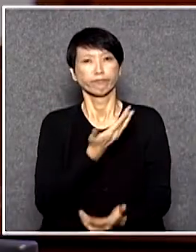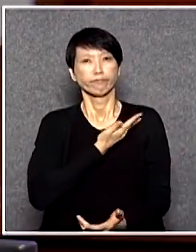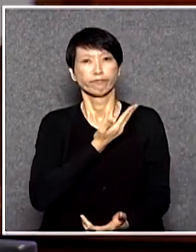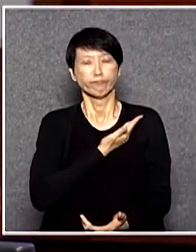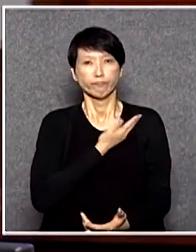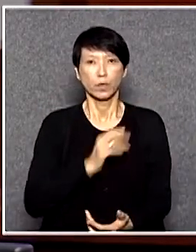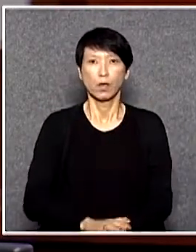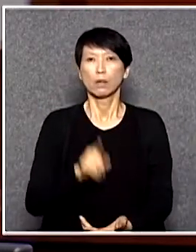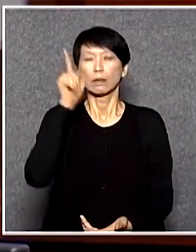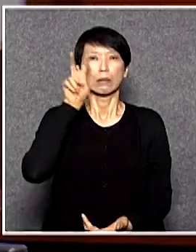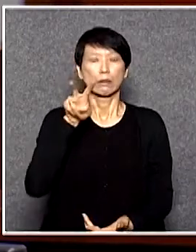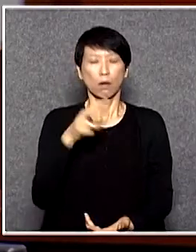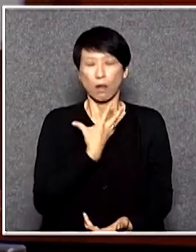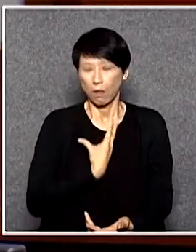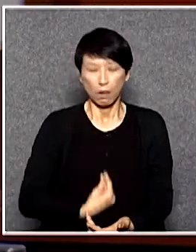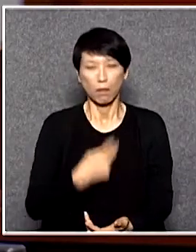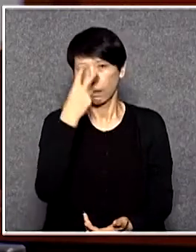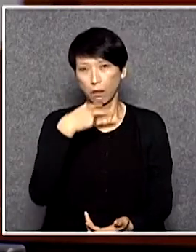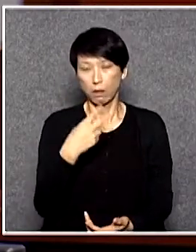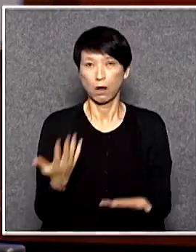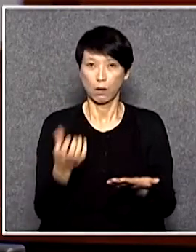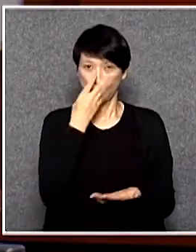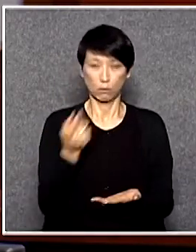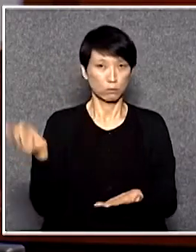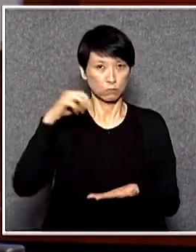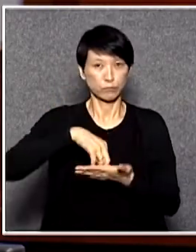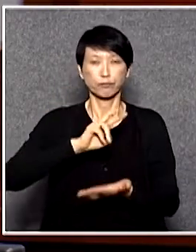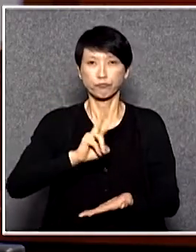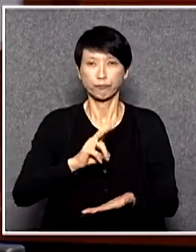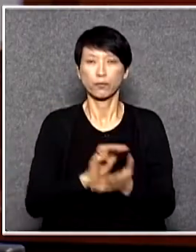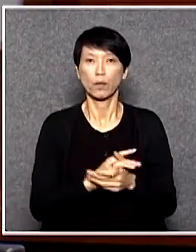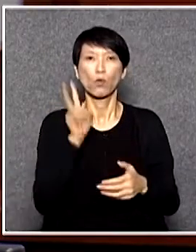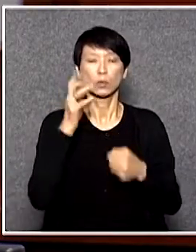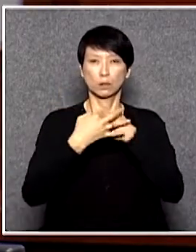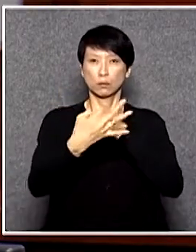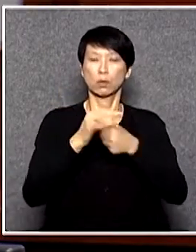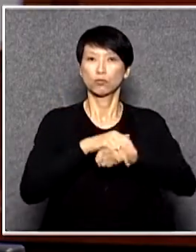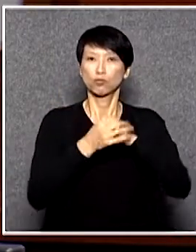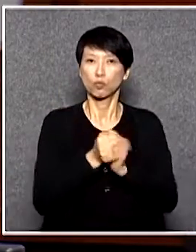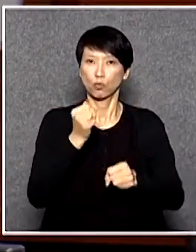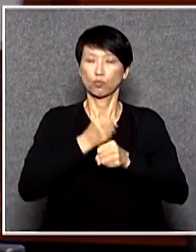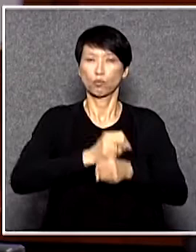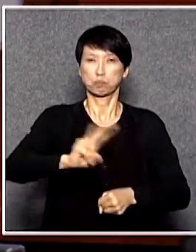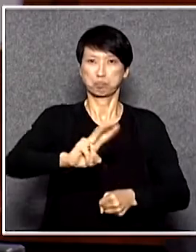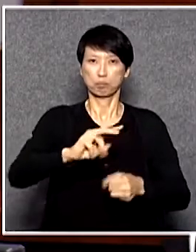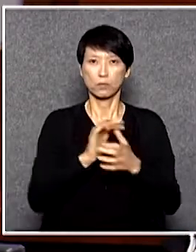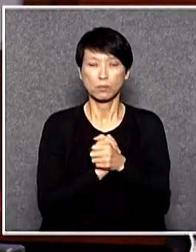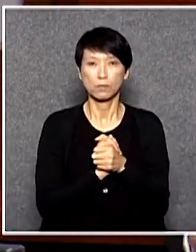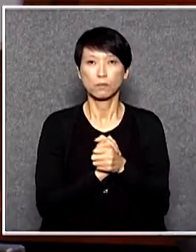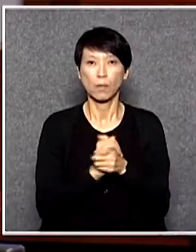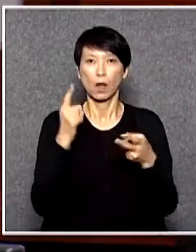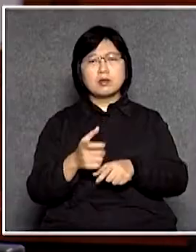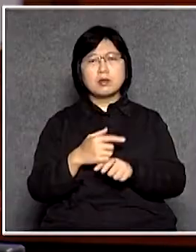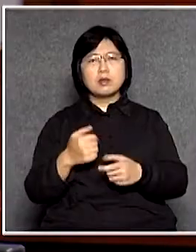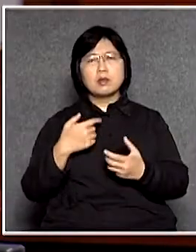可憐見。為何香港人到今天仍然要接受第三世界的工作待遇呢？商界就當然是